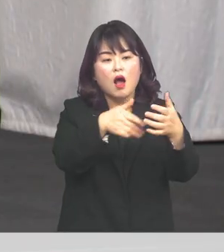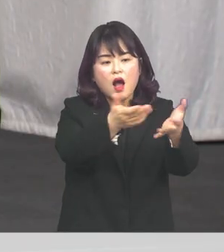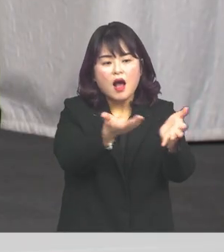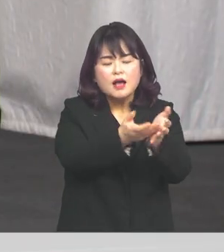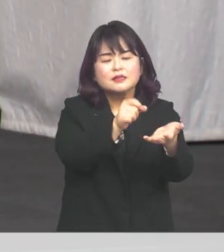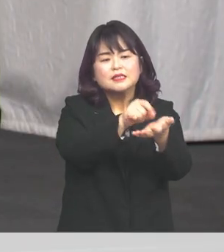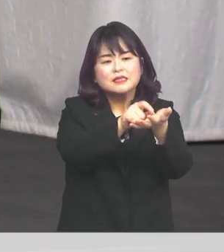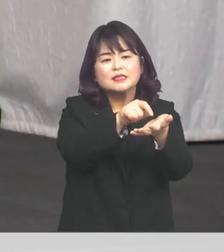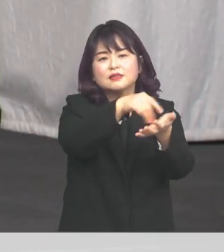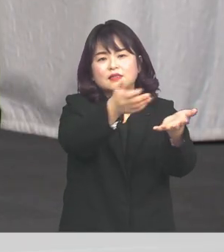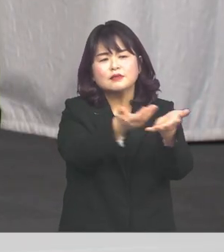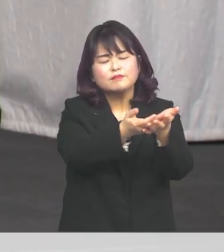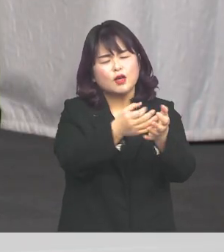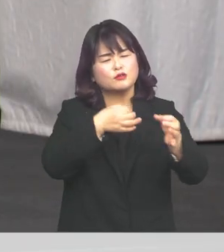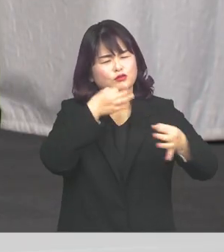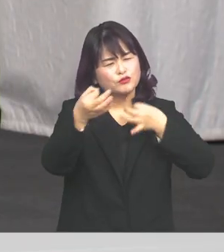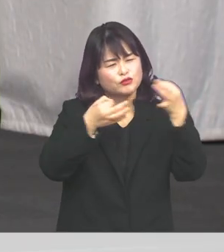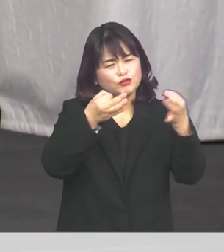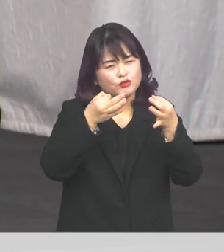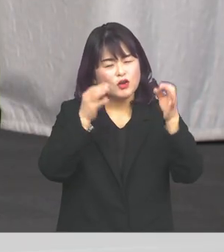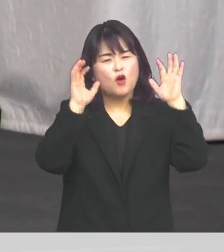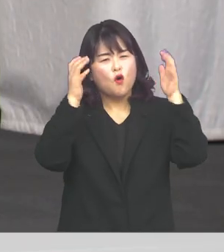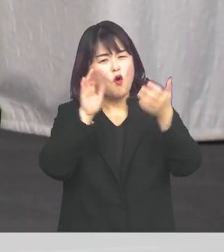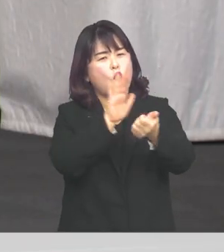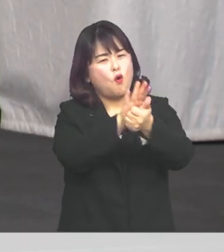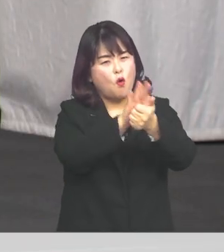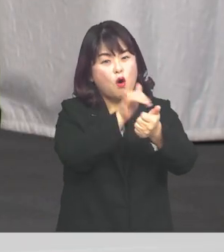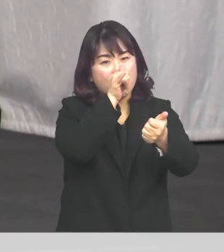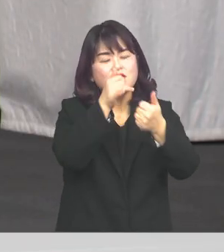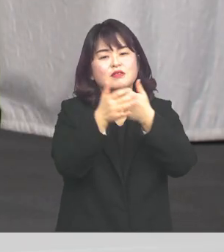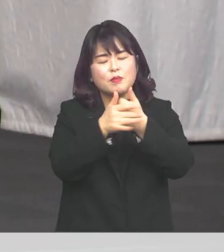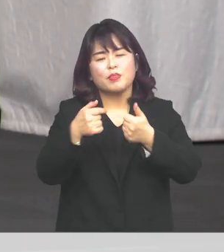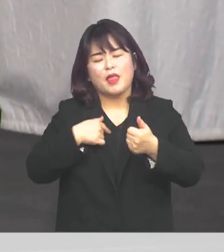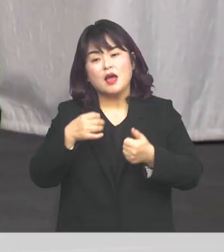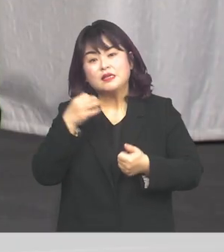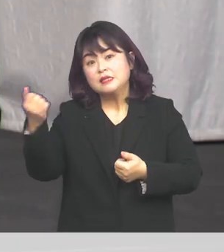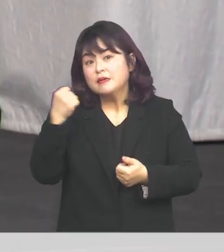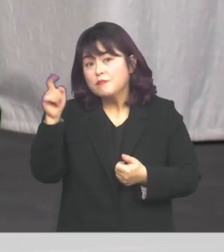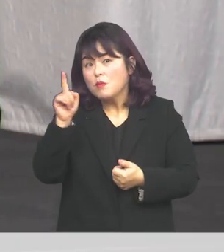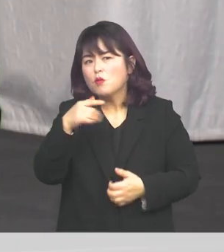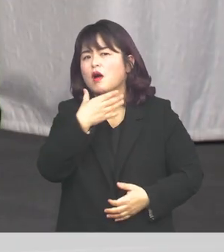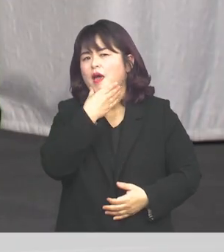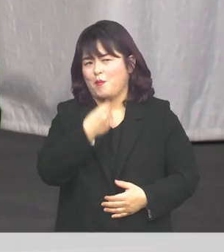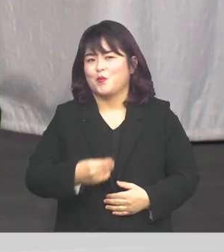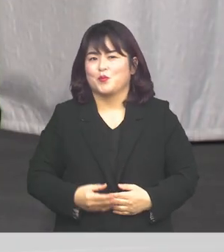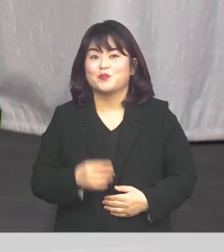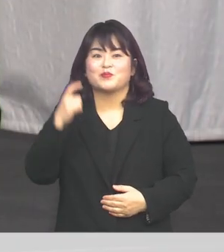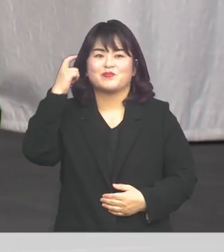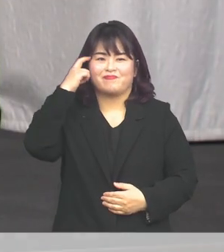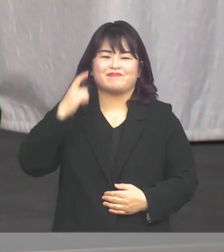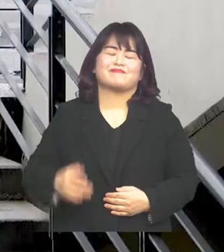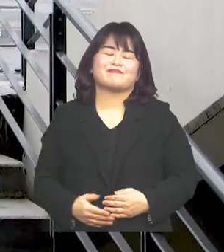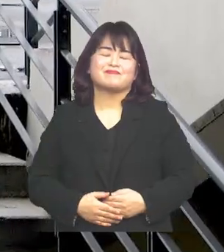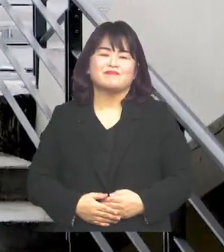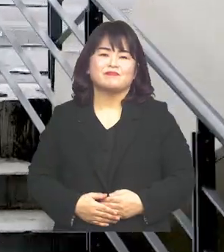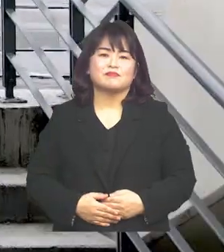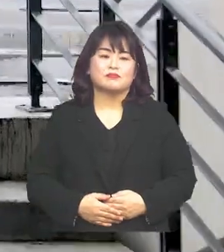팀에 마음껏 목청 높여서 운동하고 에너지 발산하고 이런 것이 행복이 아닐까 이렇게